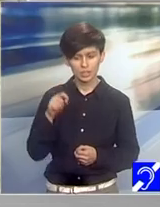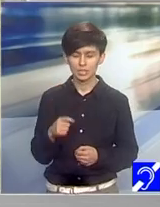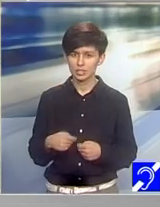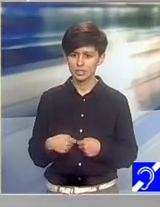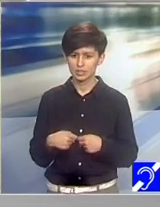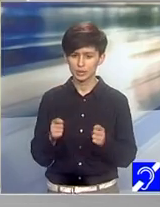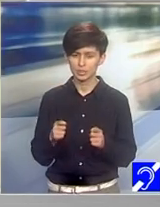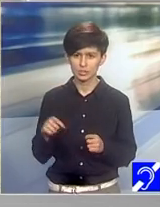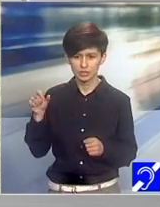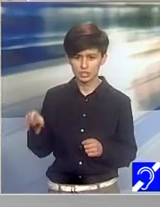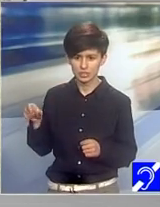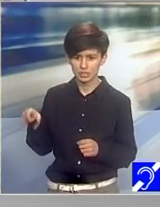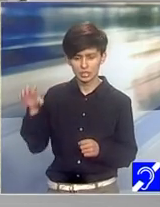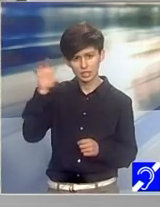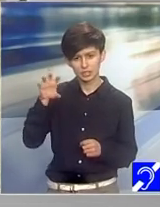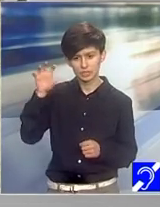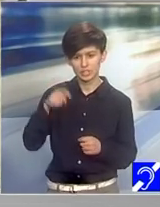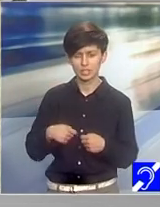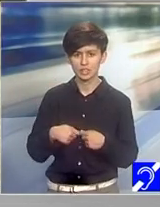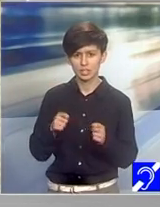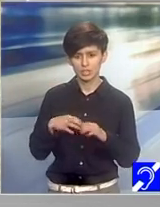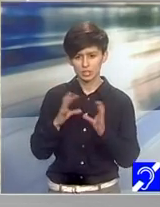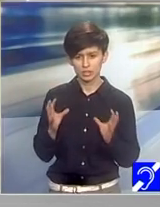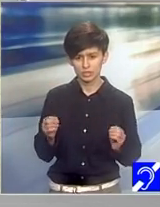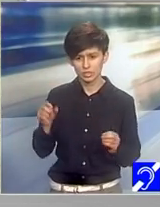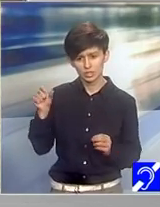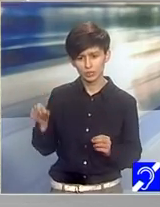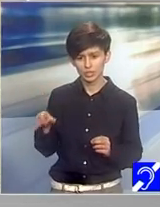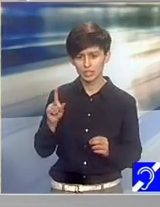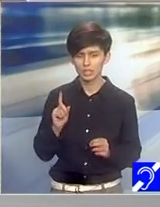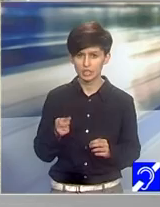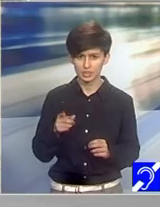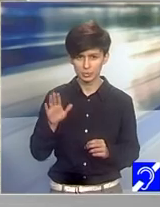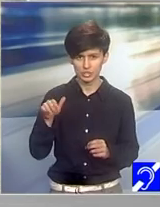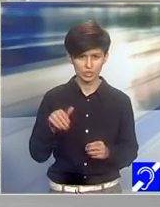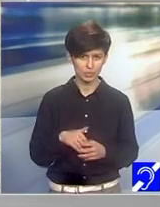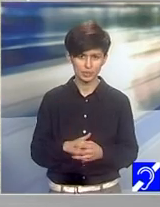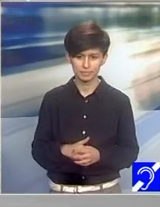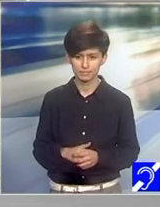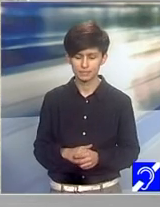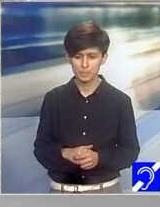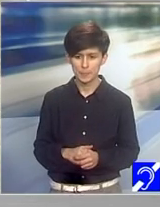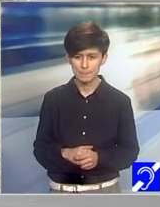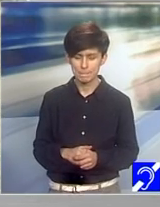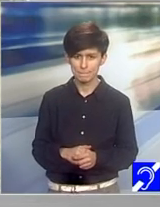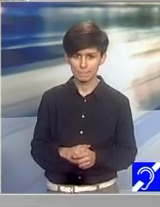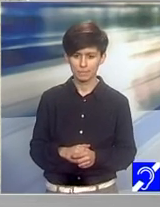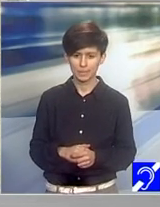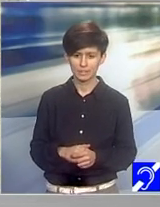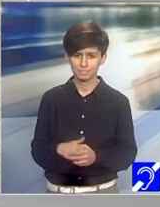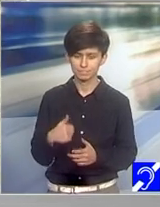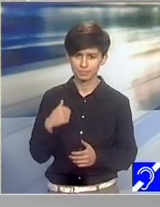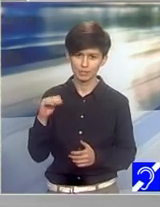toți transilvanenii, toți românii a trebuit să o aibă, pentru asta vreau că... Asta să vă întreb, domnule profesor, cui se adresează?